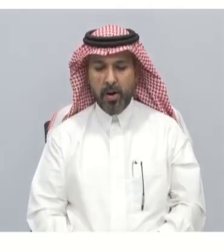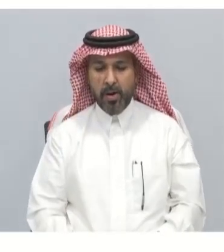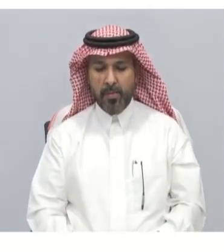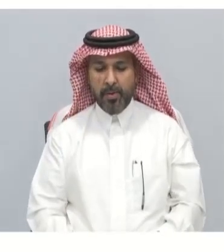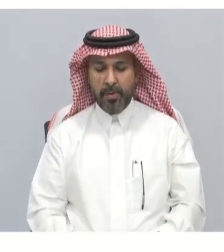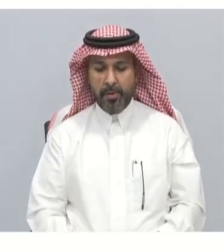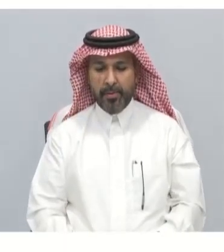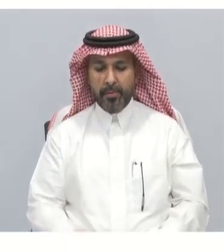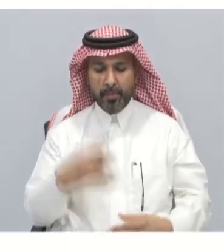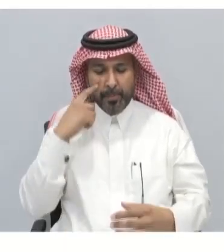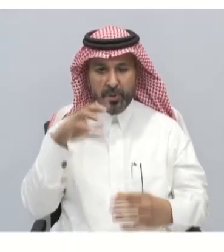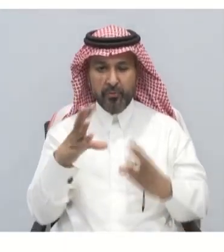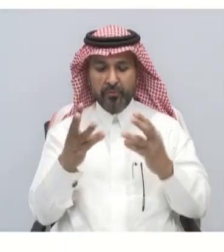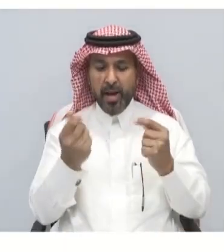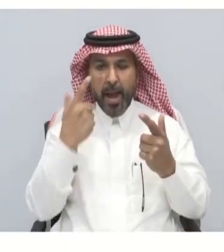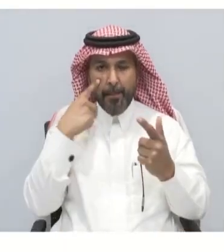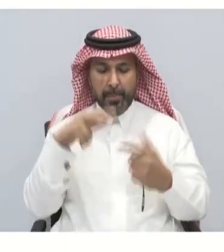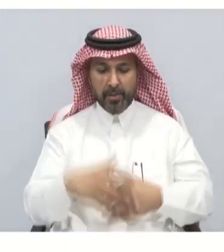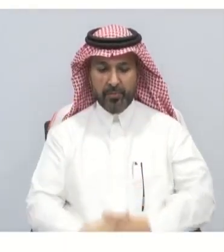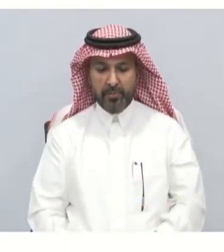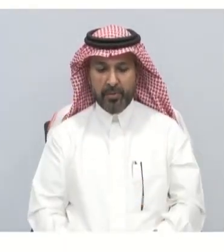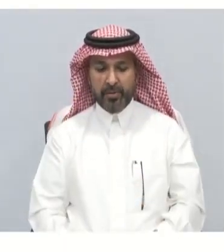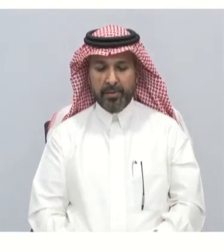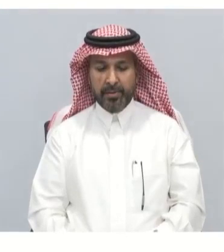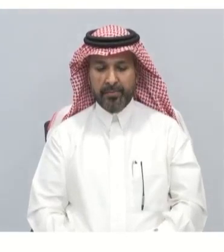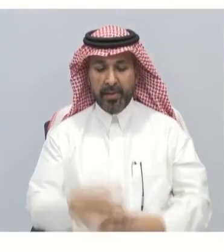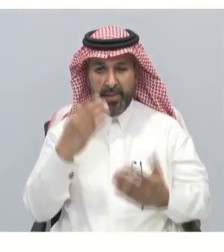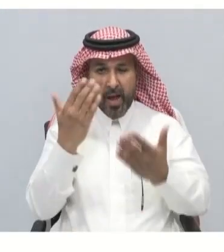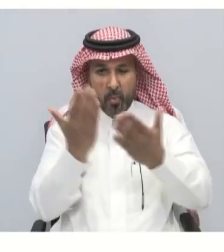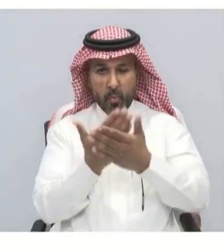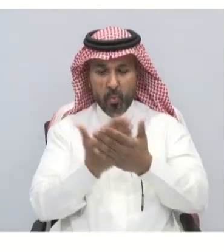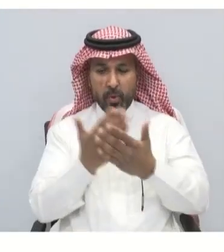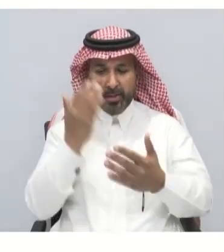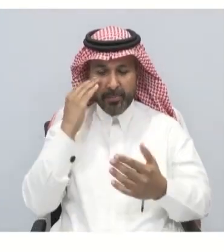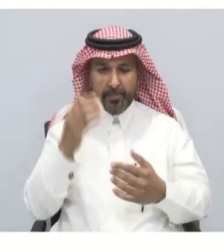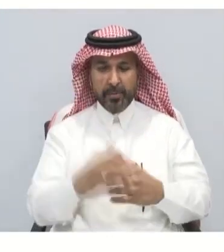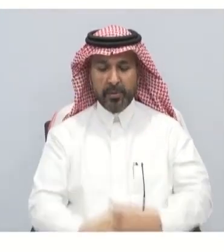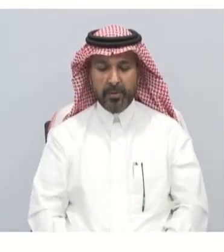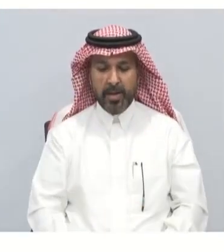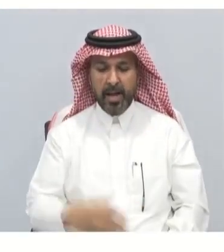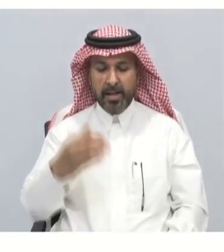نموذجا لمعرفه ذلك لاحظوا هنا المسبح